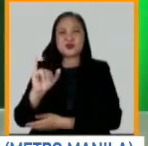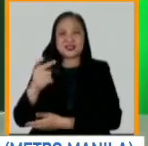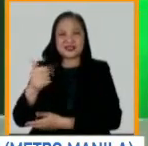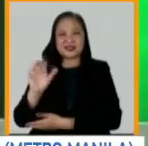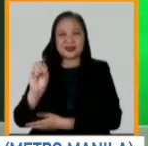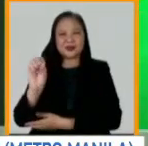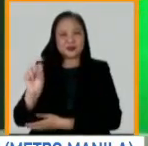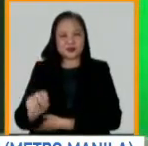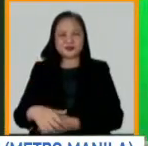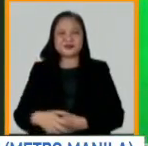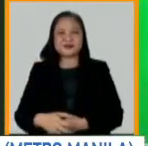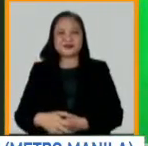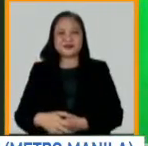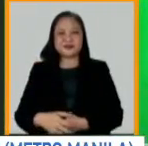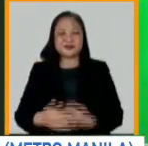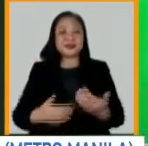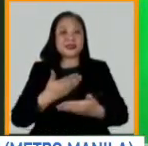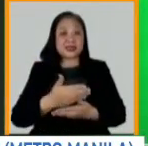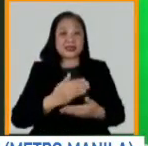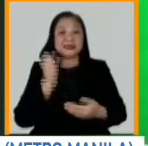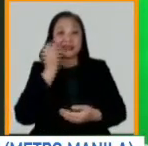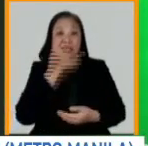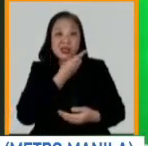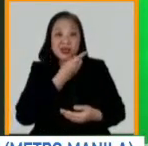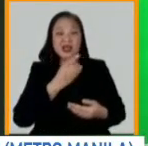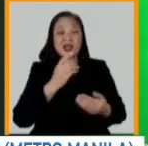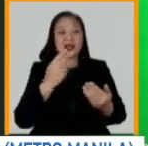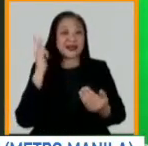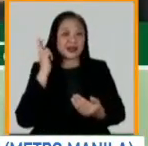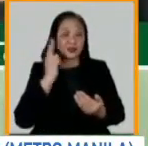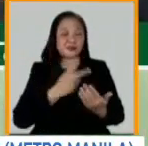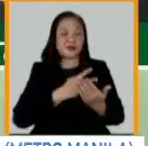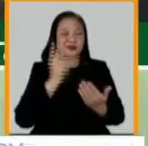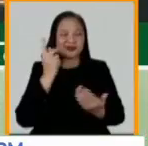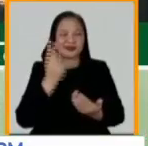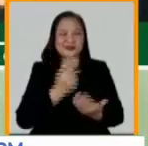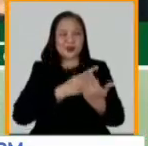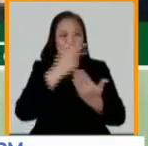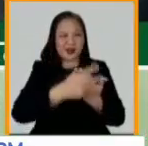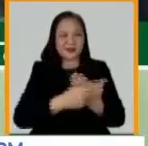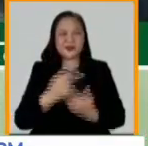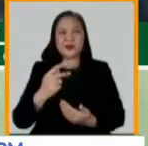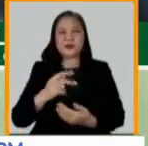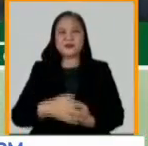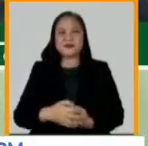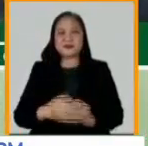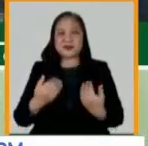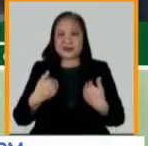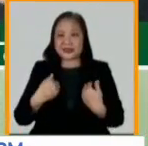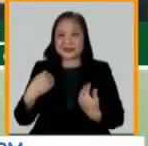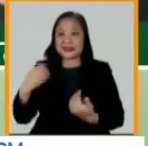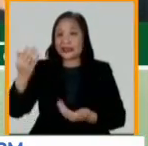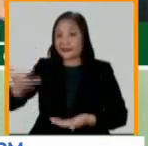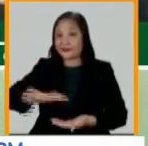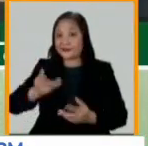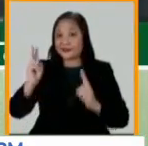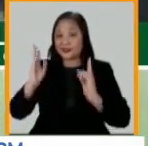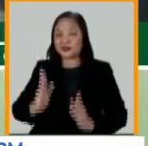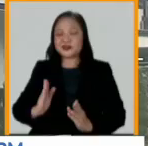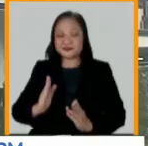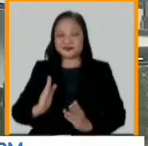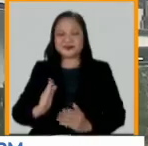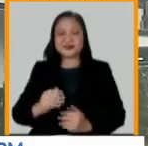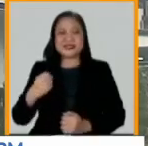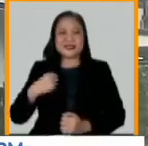Sara All for You, panauhin naman ng alkalde ang senatorial aspirant at dating Chief Presidential Legal Counsel na si Salvador